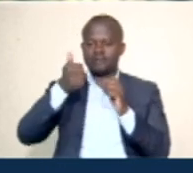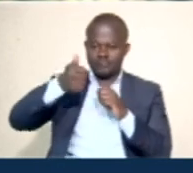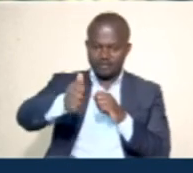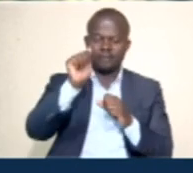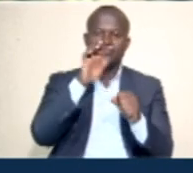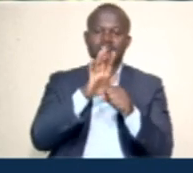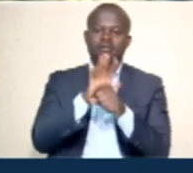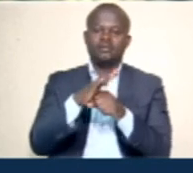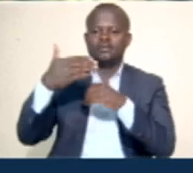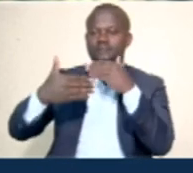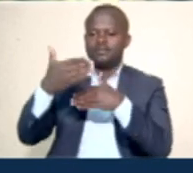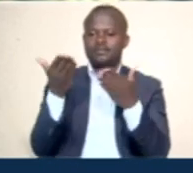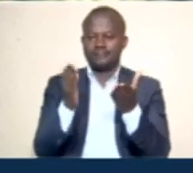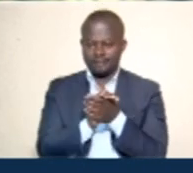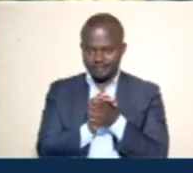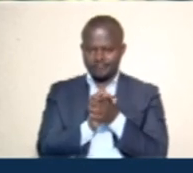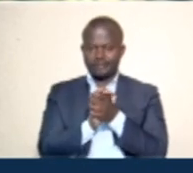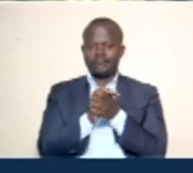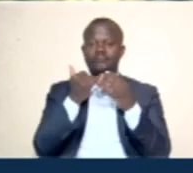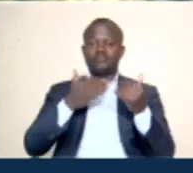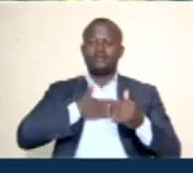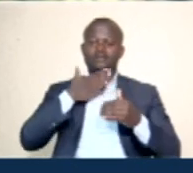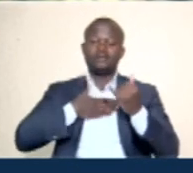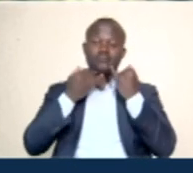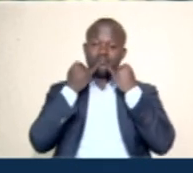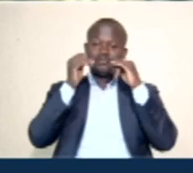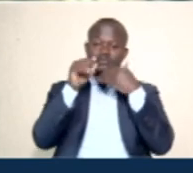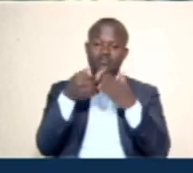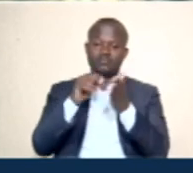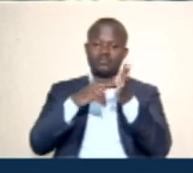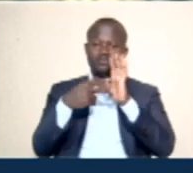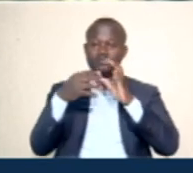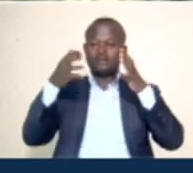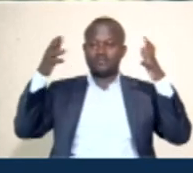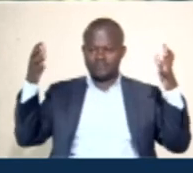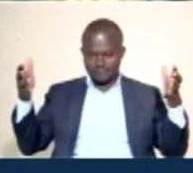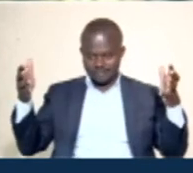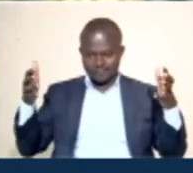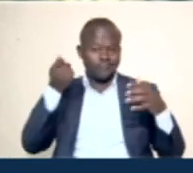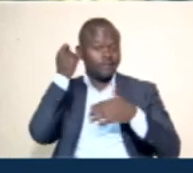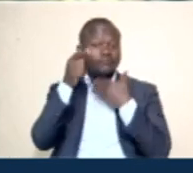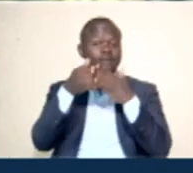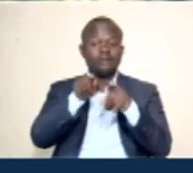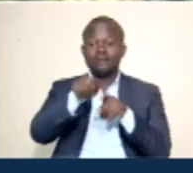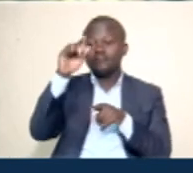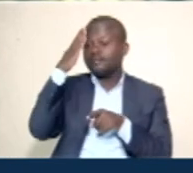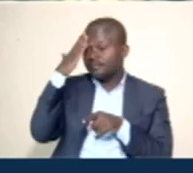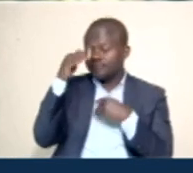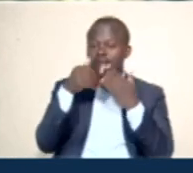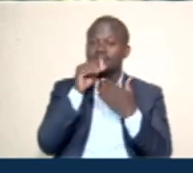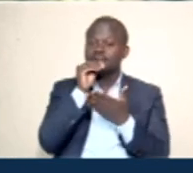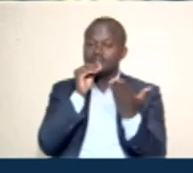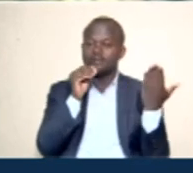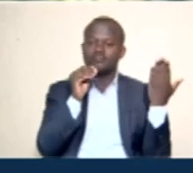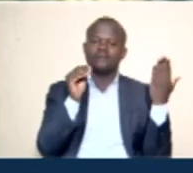cyane cyane mwe muhaturiye. Abaro nishimiye kubamenyesha ko hari umushinga wo kwagura parike, numvishe namwe mu buzima hozemo muvuga no mundi ndirimbo